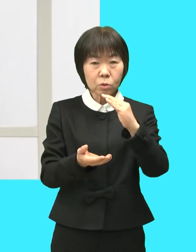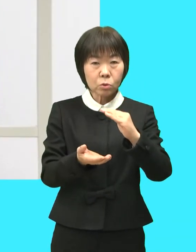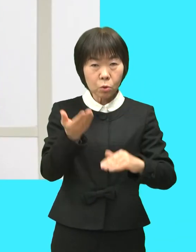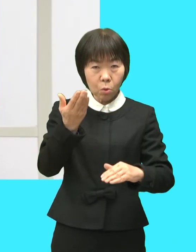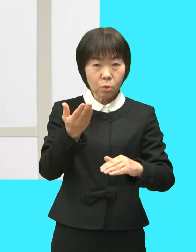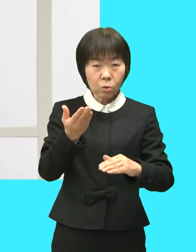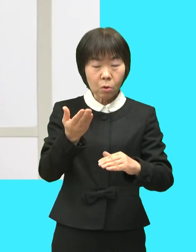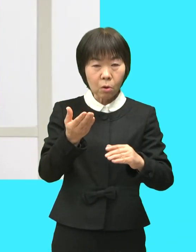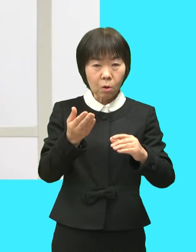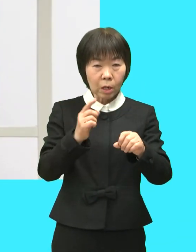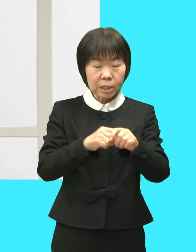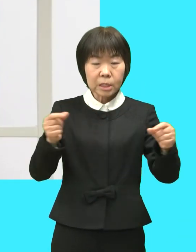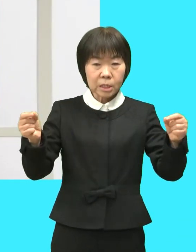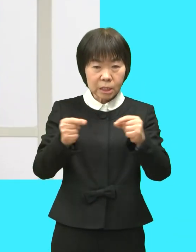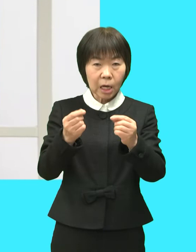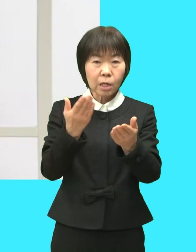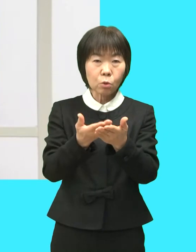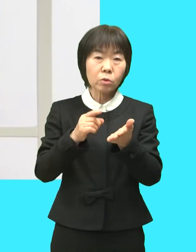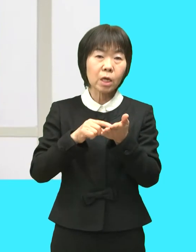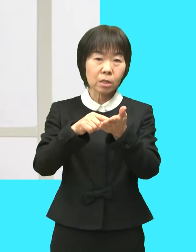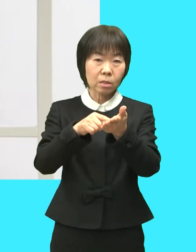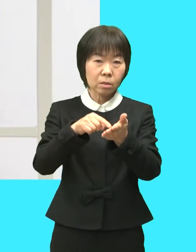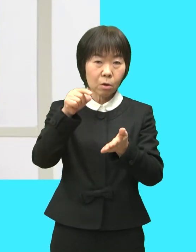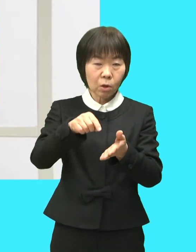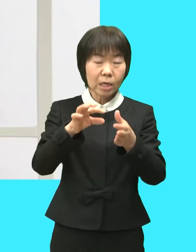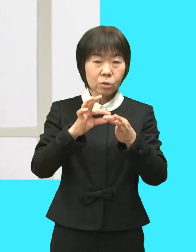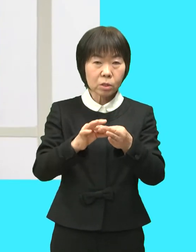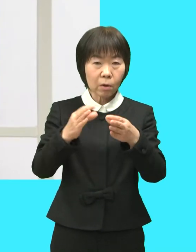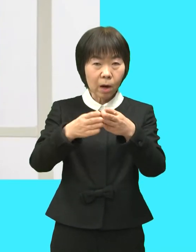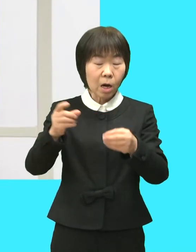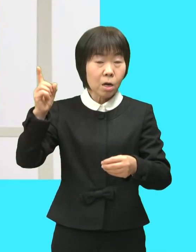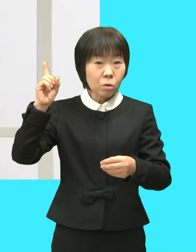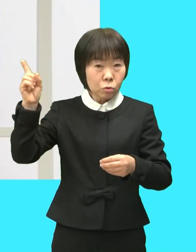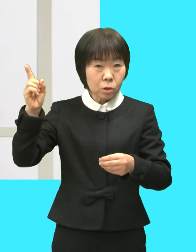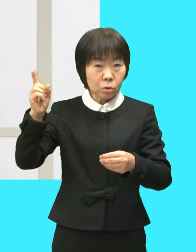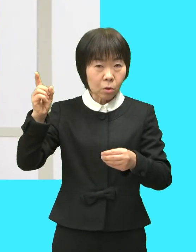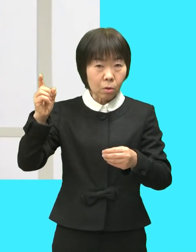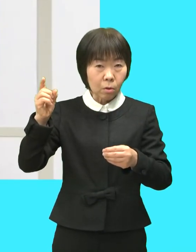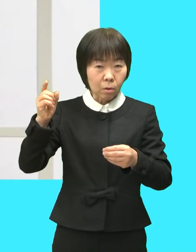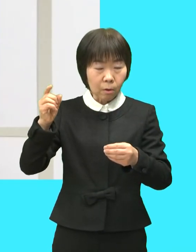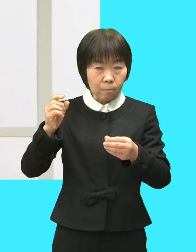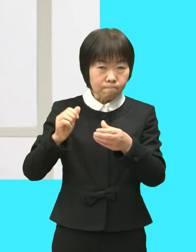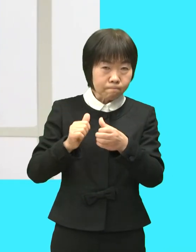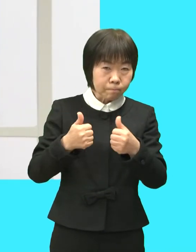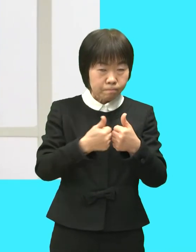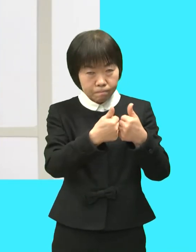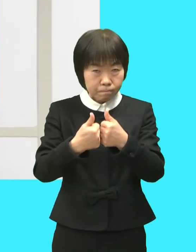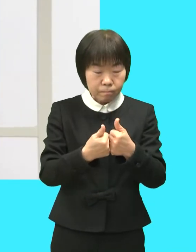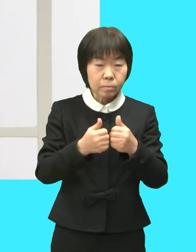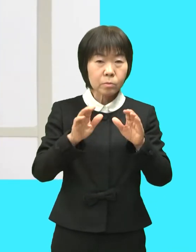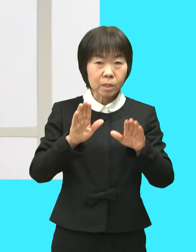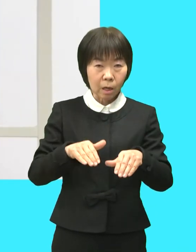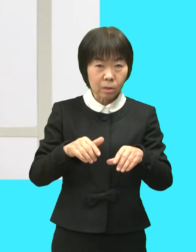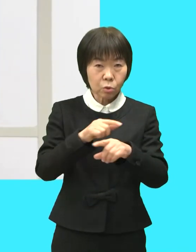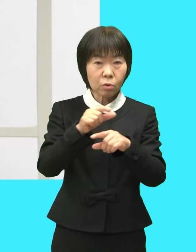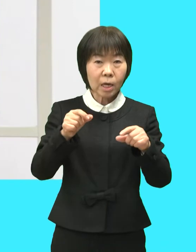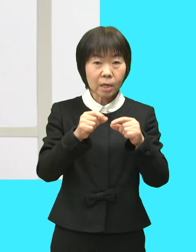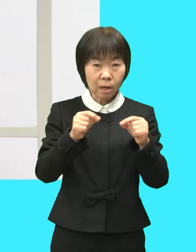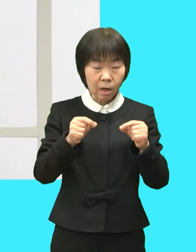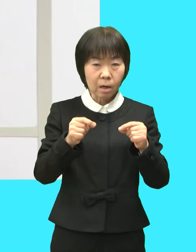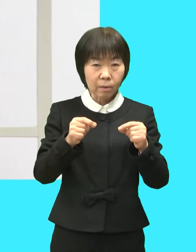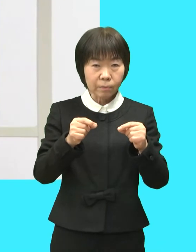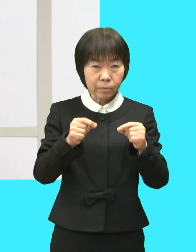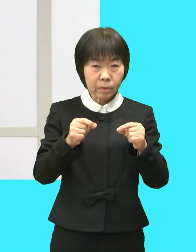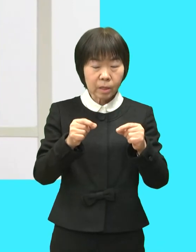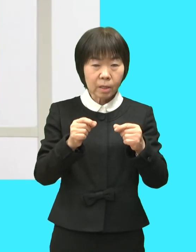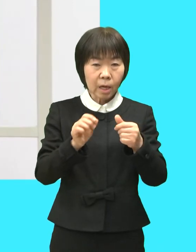時短要請であります。これについては国と入念に整理をしております。でその結果、内閣